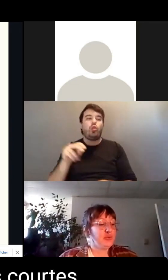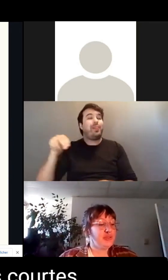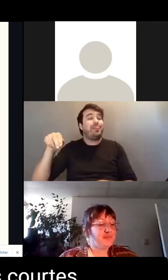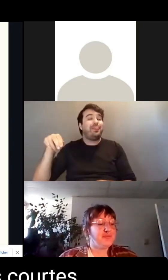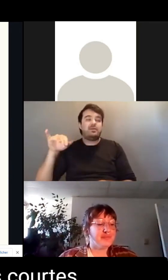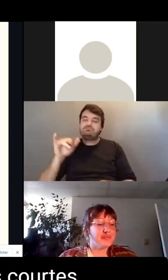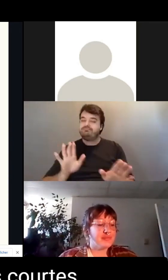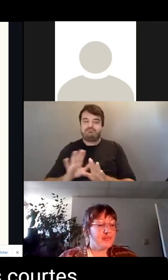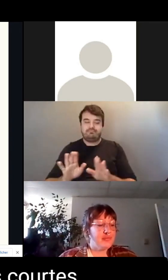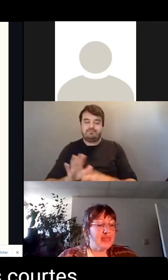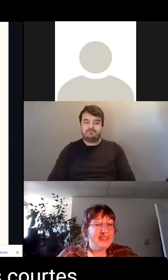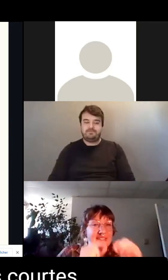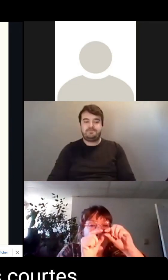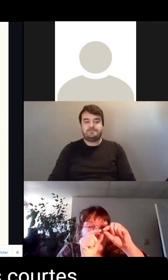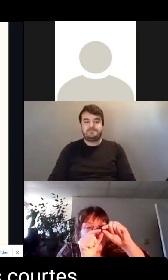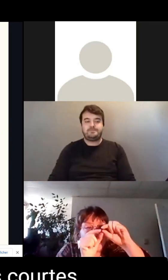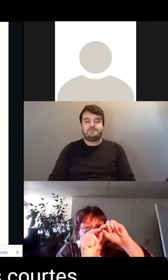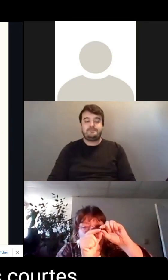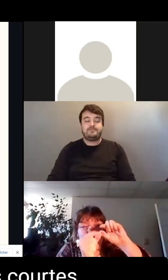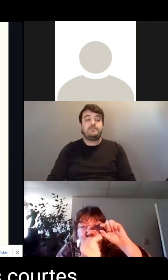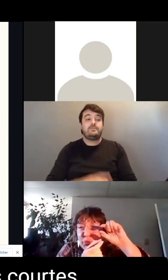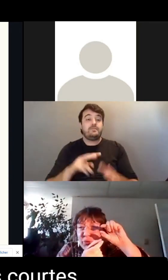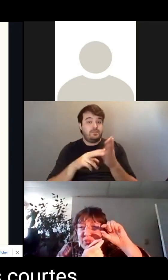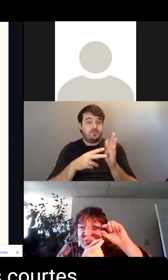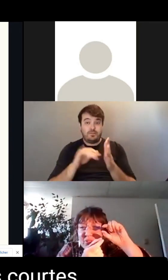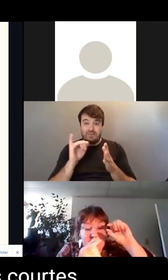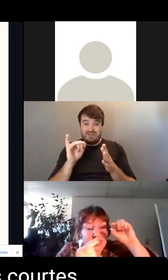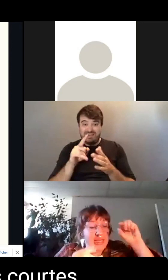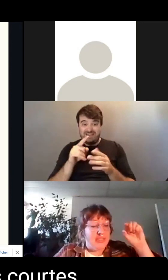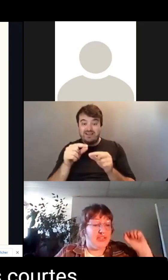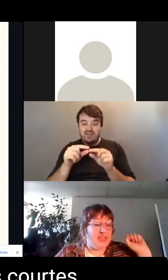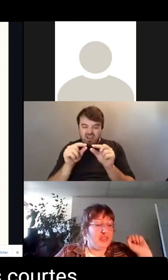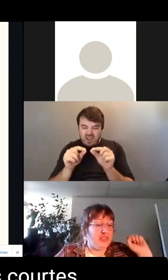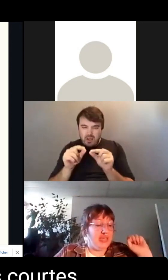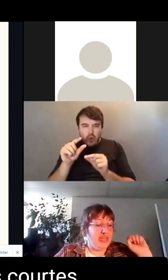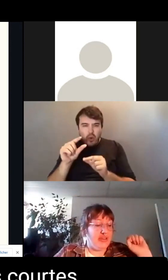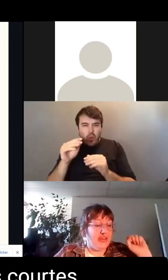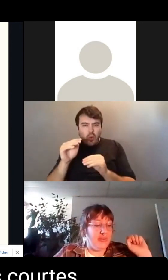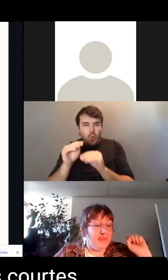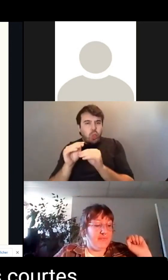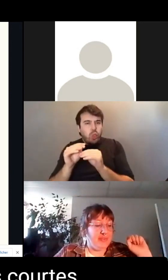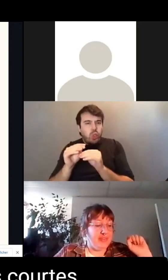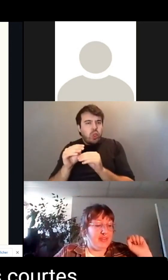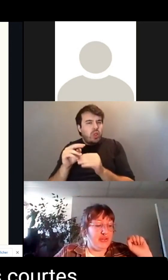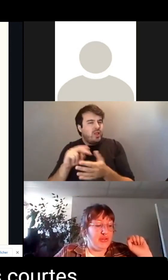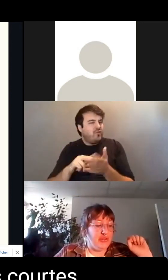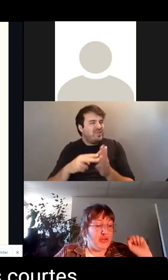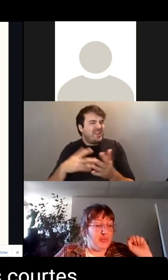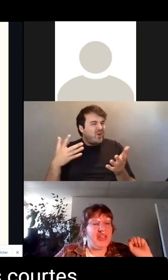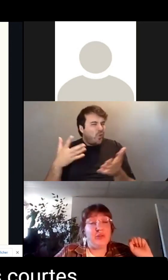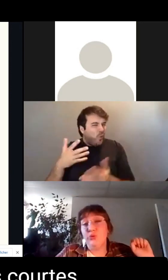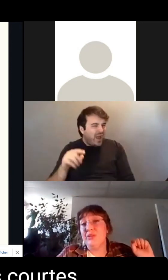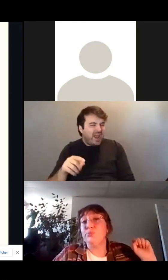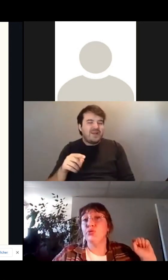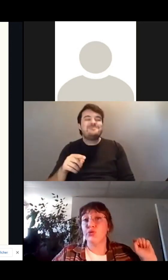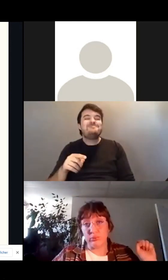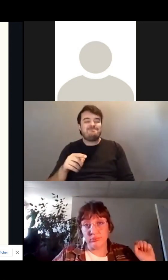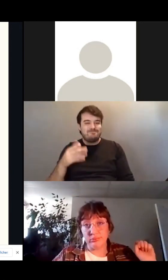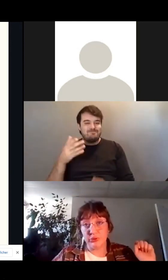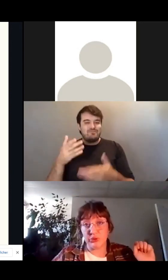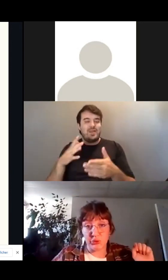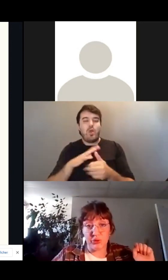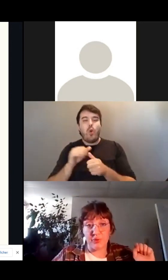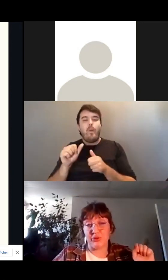Et donc, si vos gousses sont toutes courtes, ça veut dire qu'il y a peut-être eu des